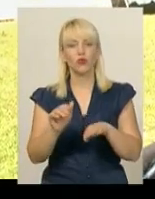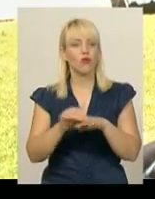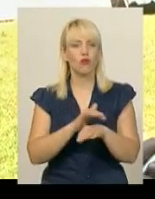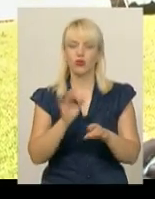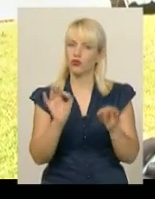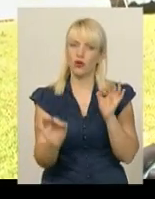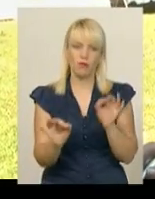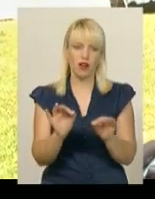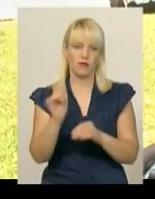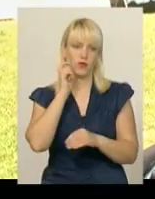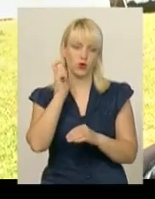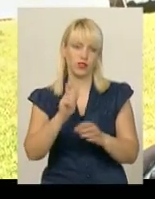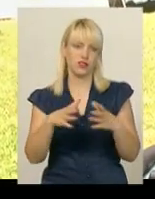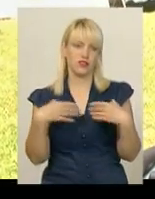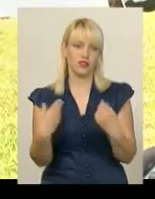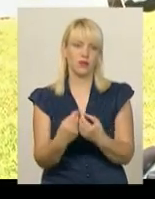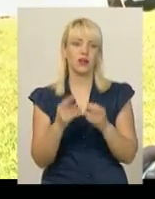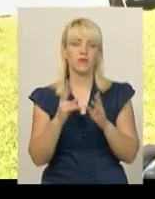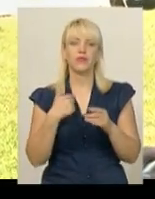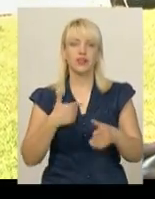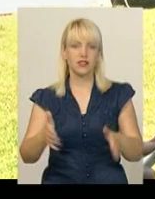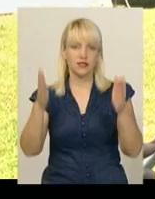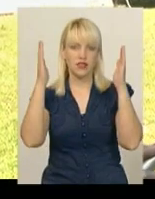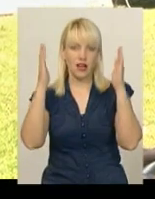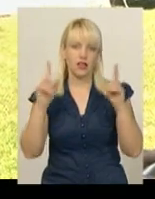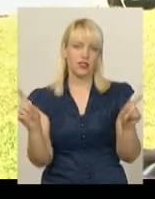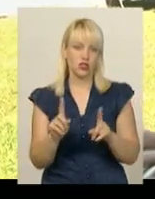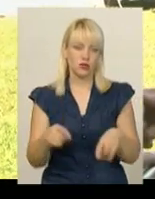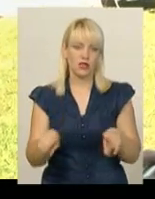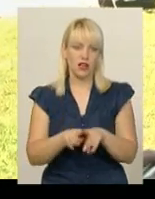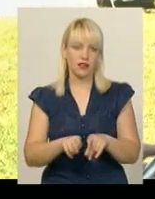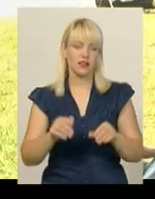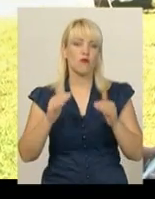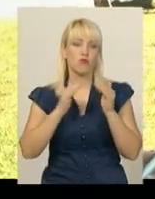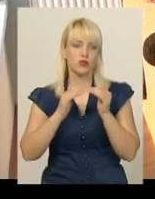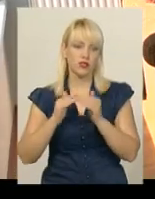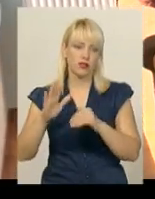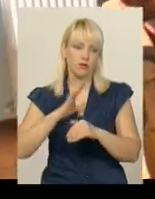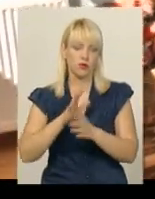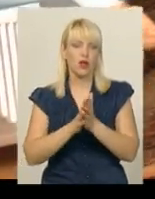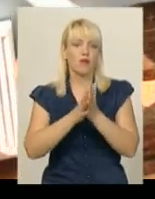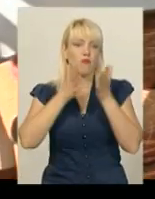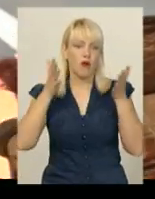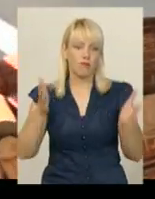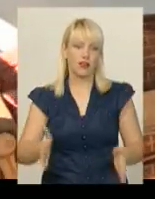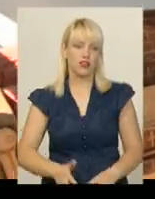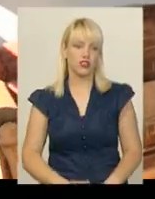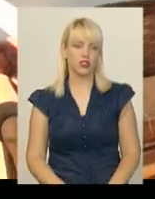нормальні, хороші українські сім'ї. Я тільки за, що таких будинків було побільше.